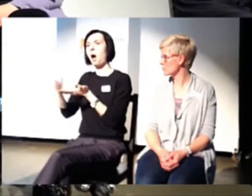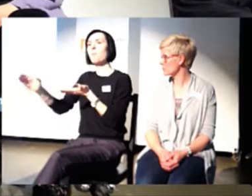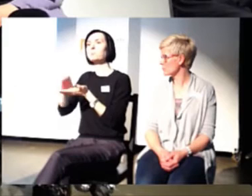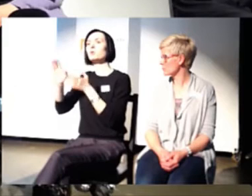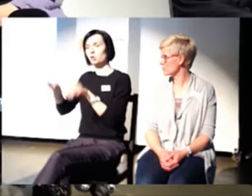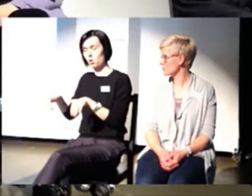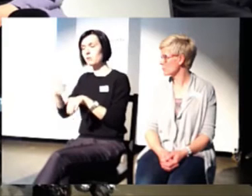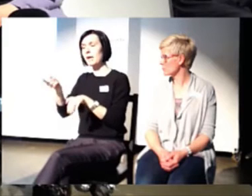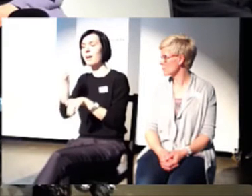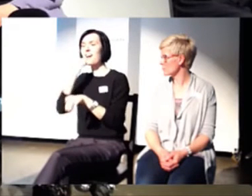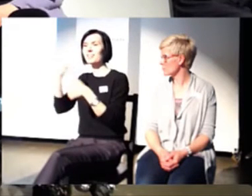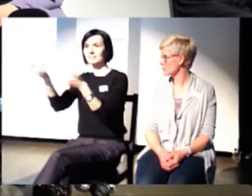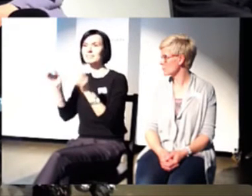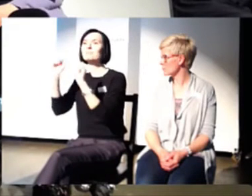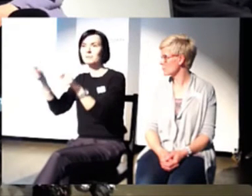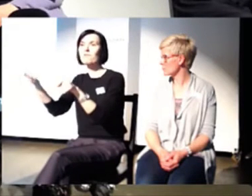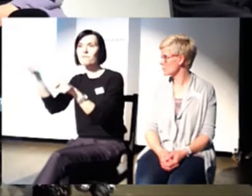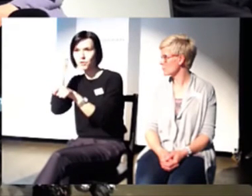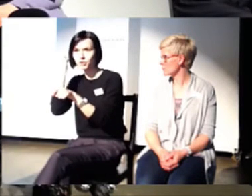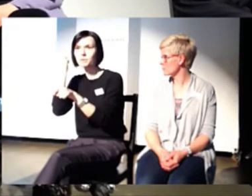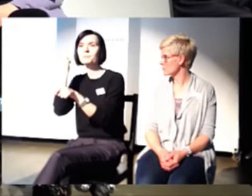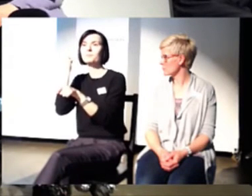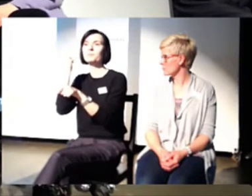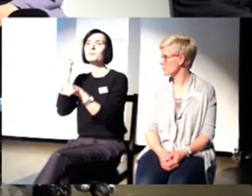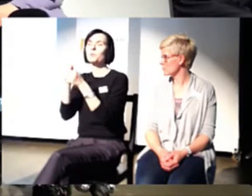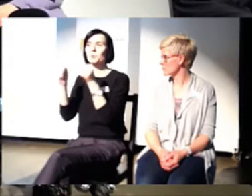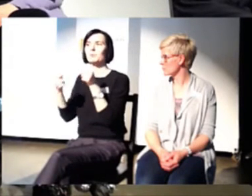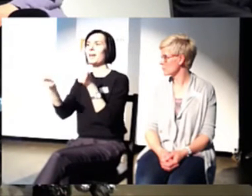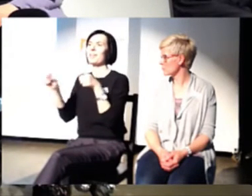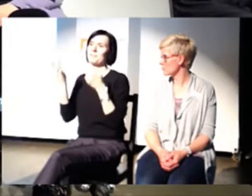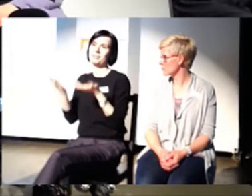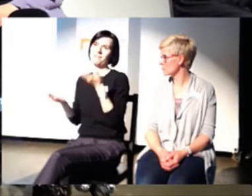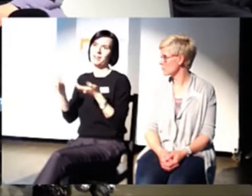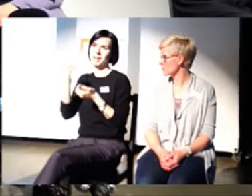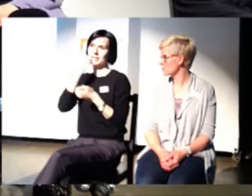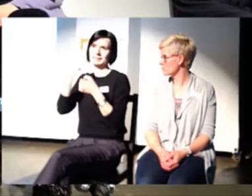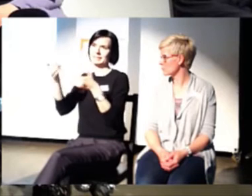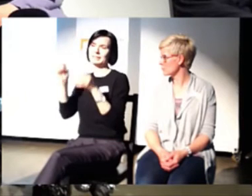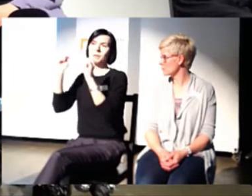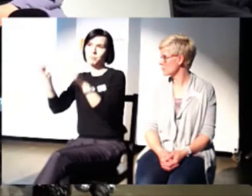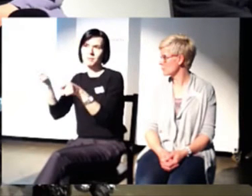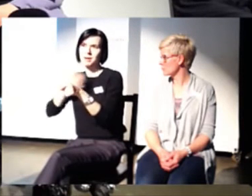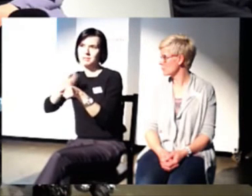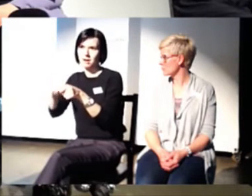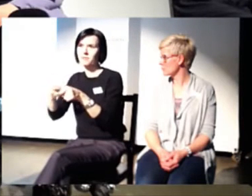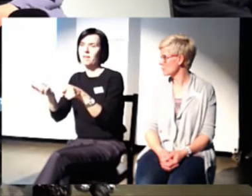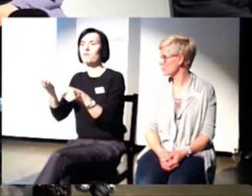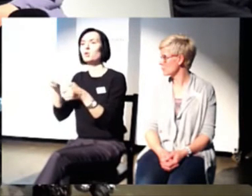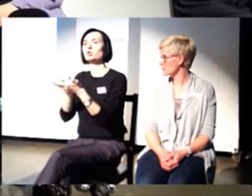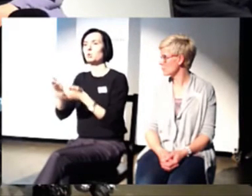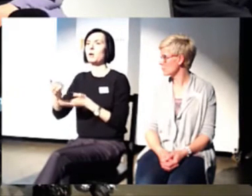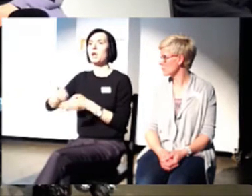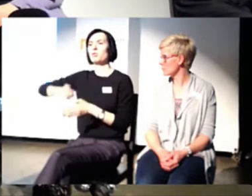he ei tarvitse tekeä sen residenssihakua, vaan voivat olla suoraan yhteydessä toiminnanjohtaja